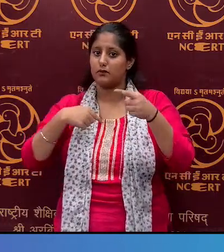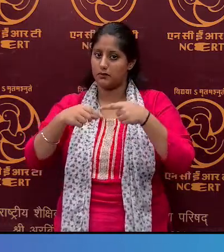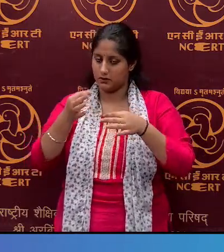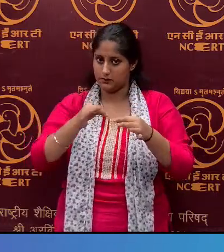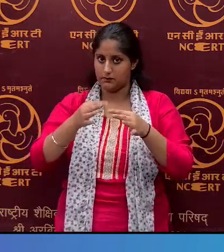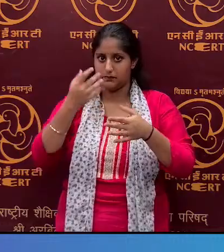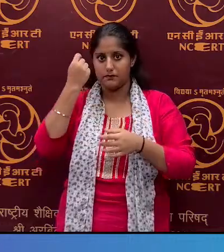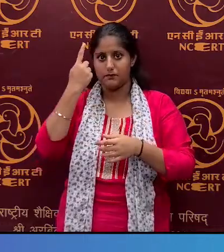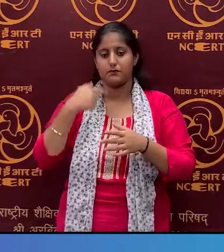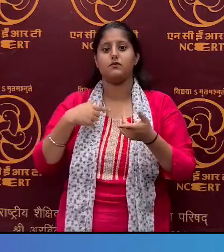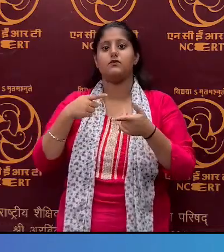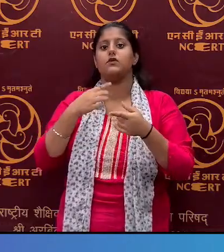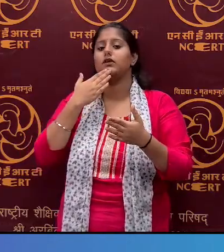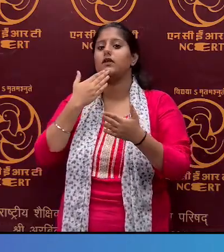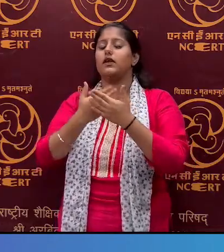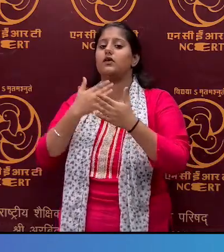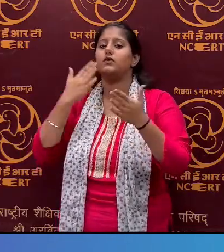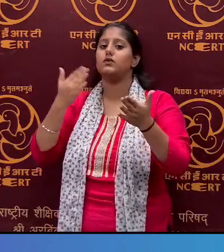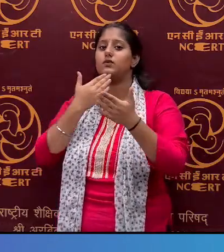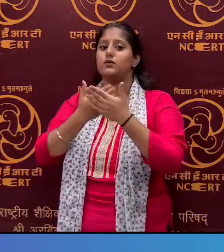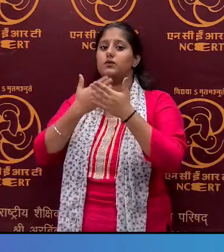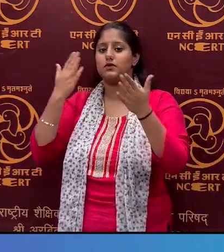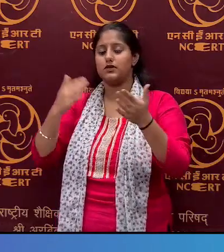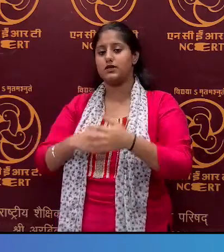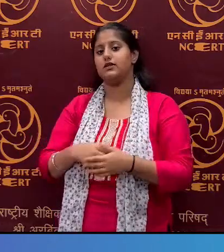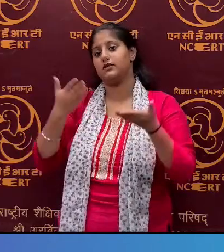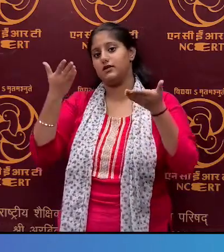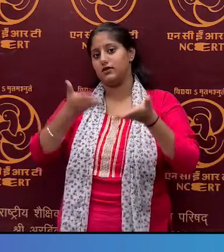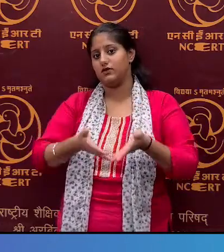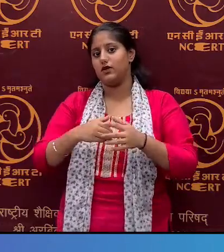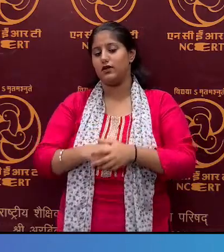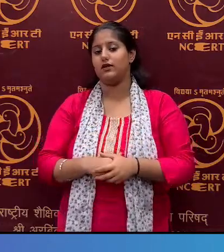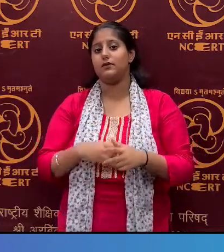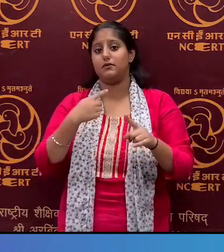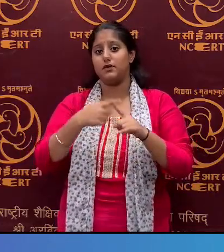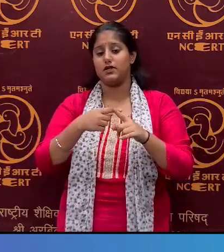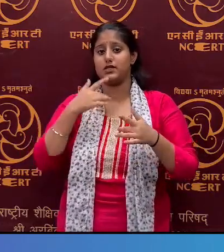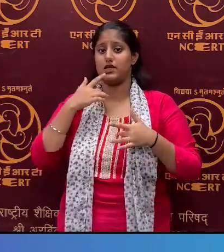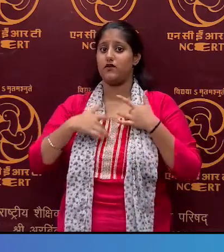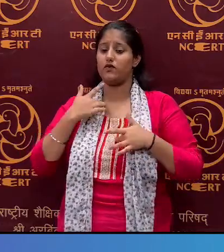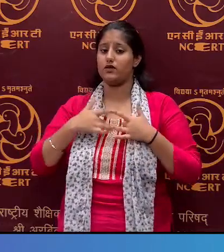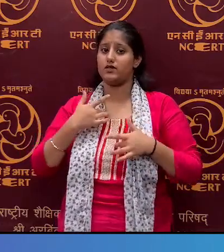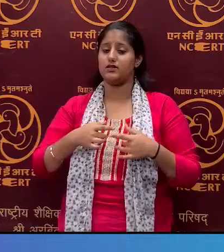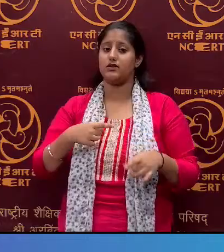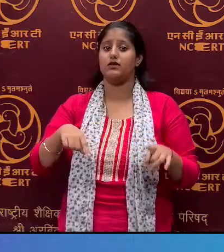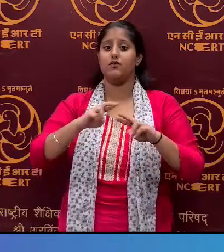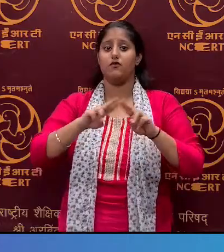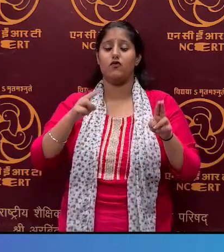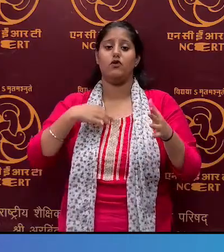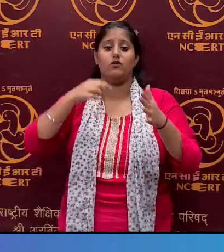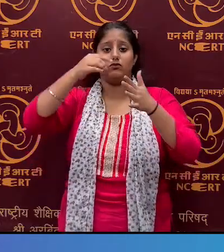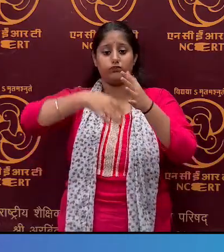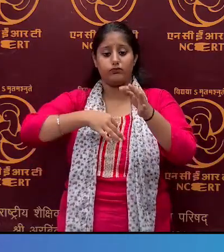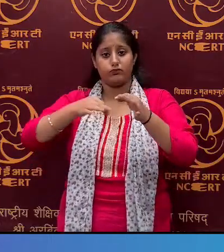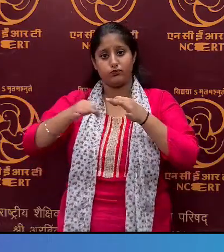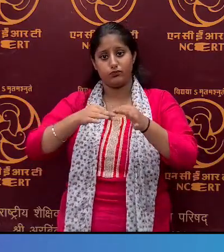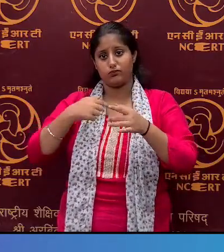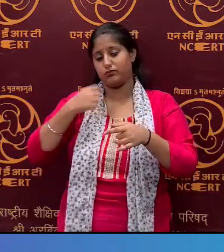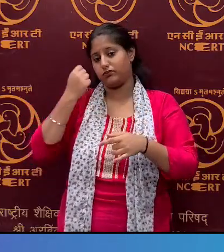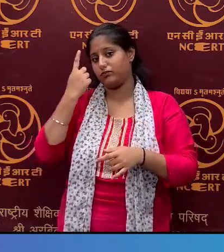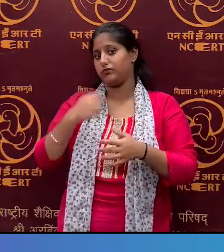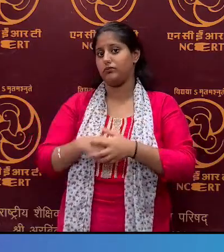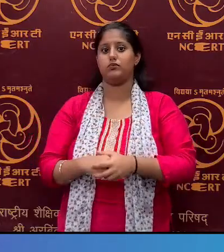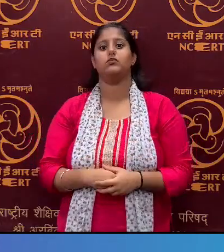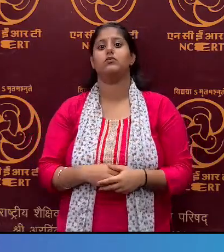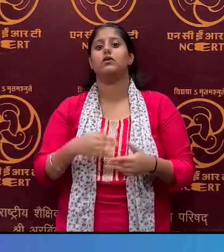करे. थैंक यू सो मच शमशेर सर आज आने के लिए और इतने इंटरेस्टिंग वे में इस पूरे चैप्टर को डिस्क्राइब करने